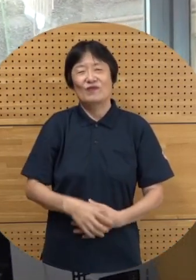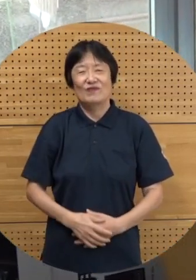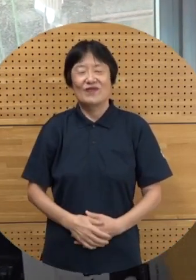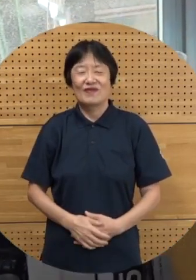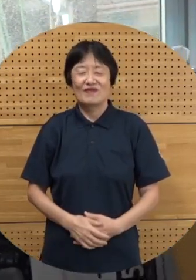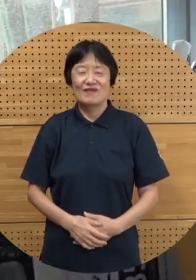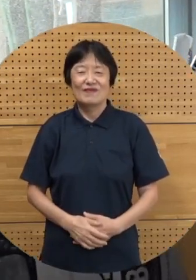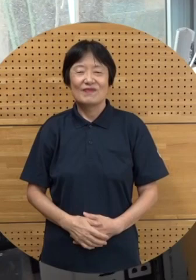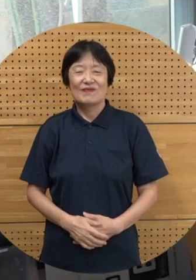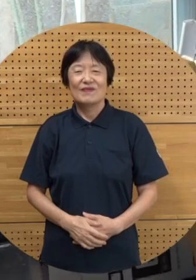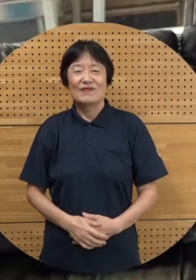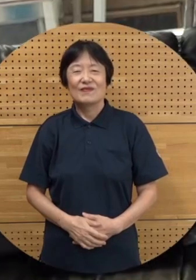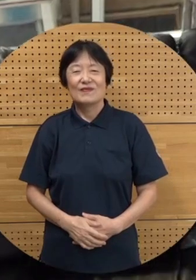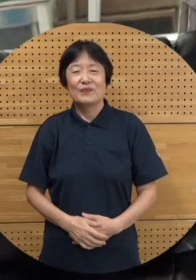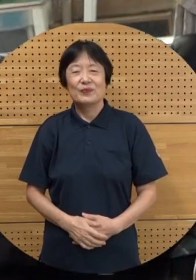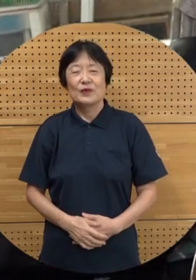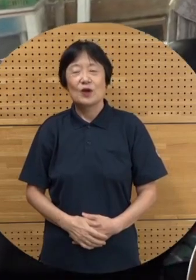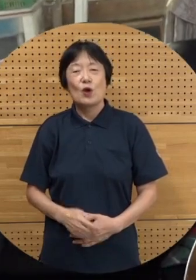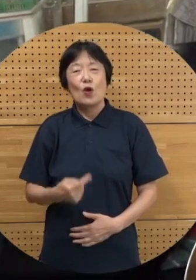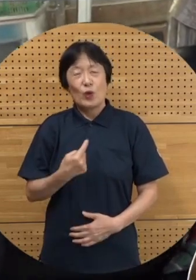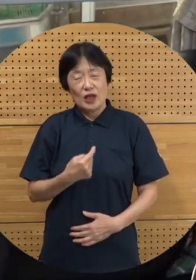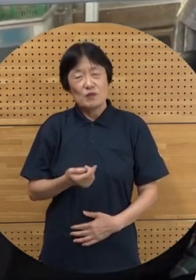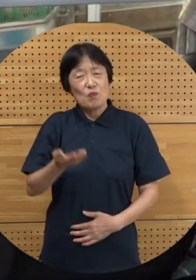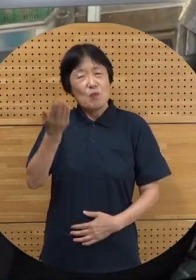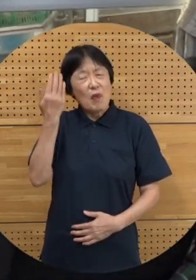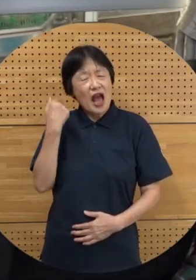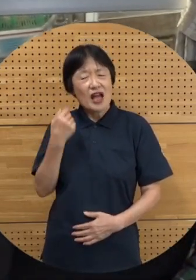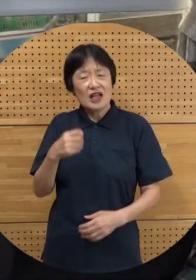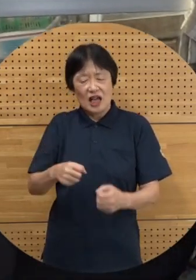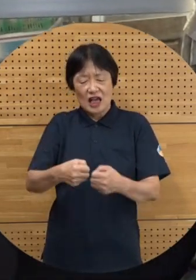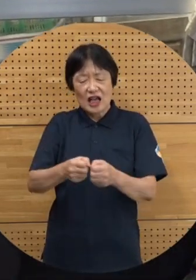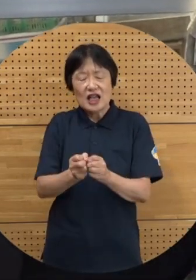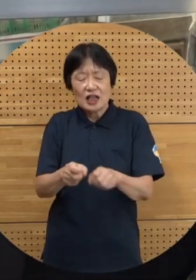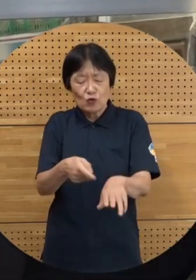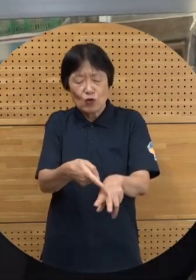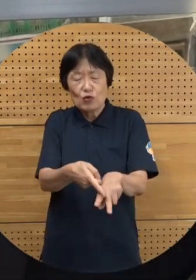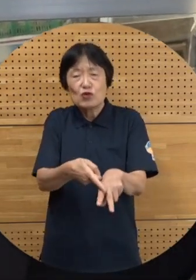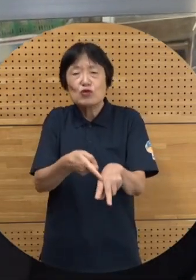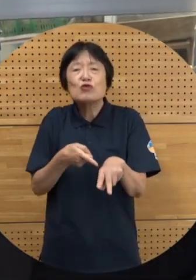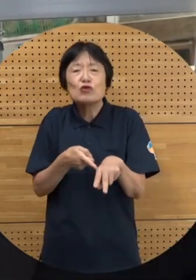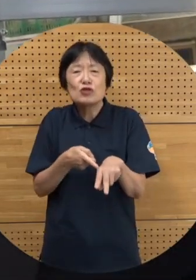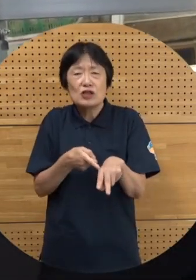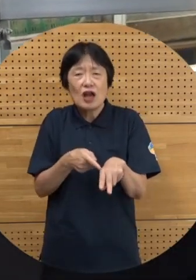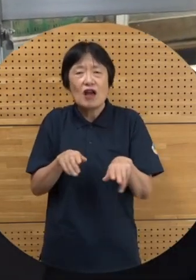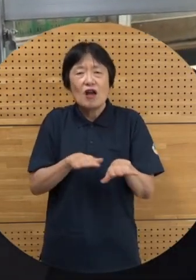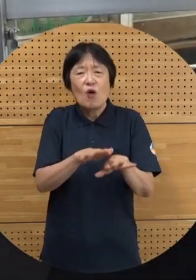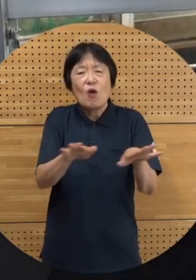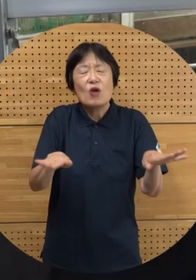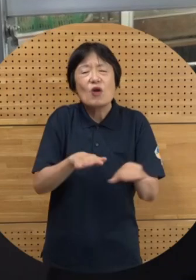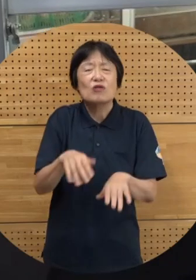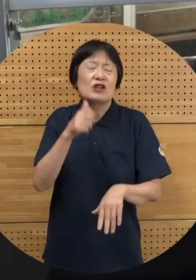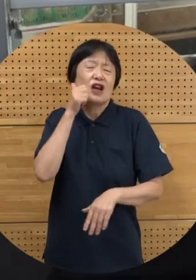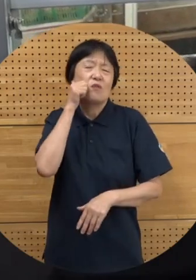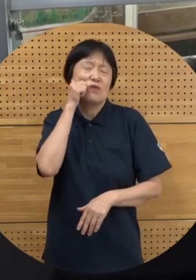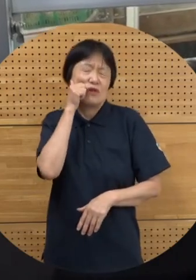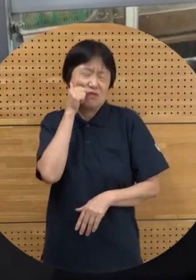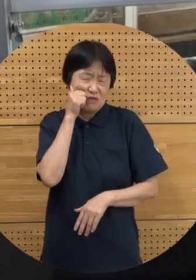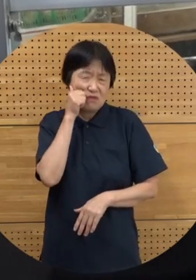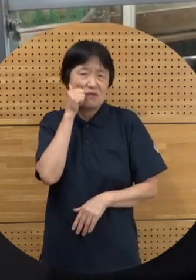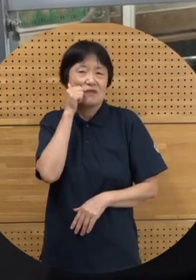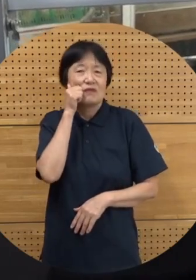ええとこよ。 思わず、ここから手術して、でも全然泳げなくなった